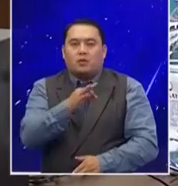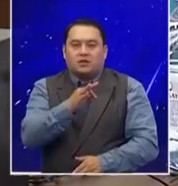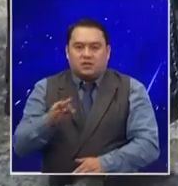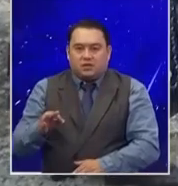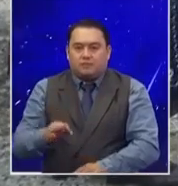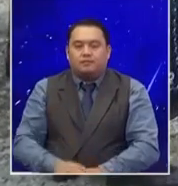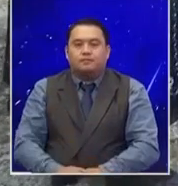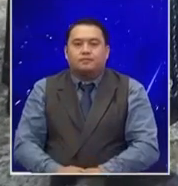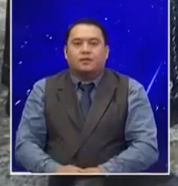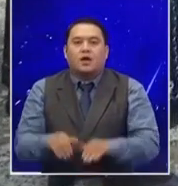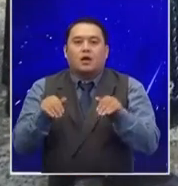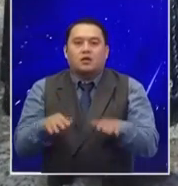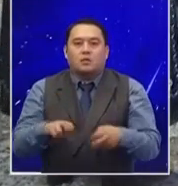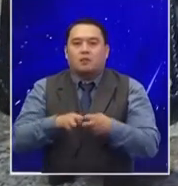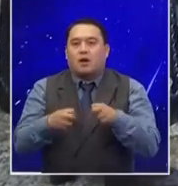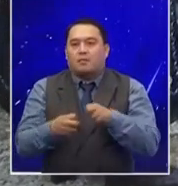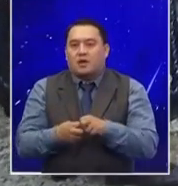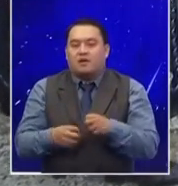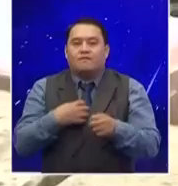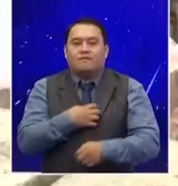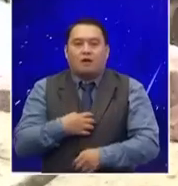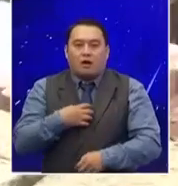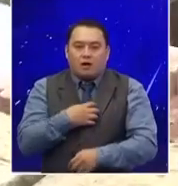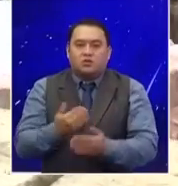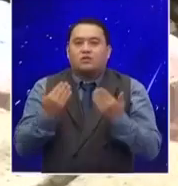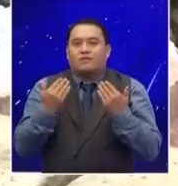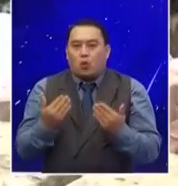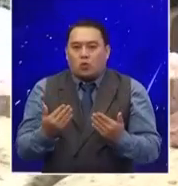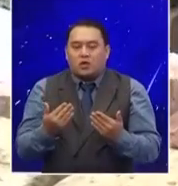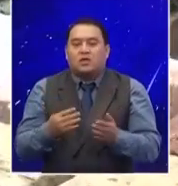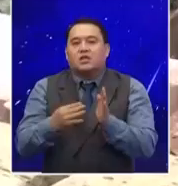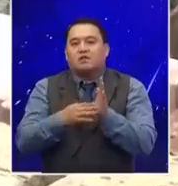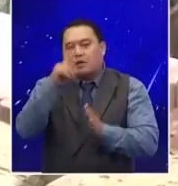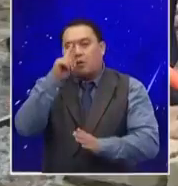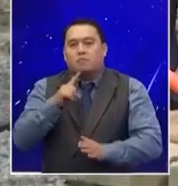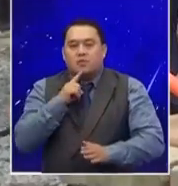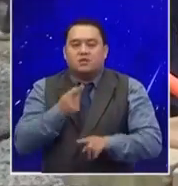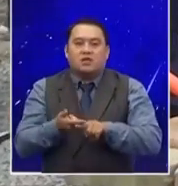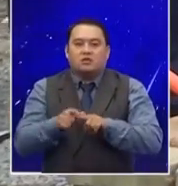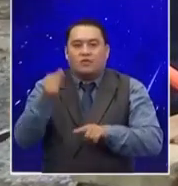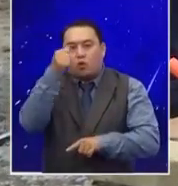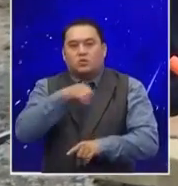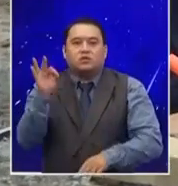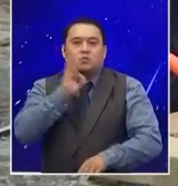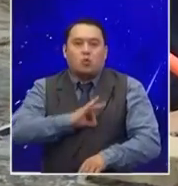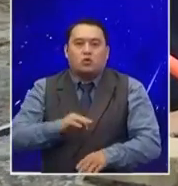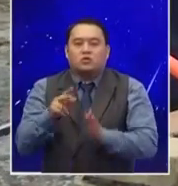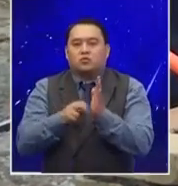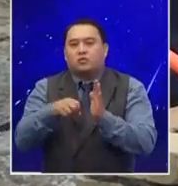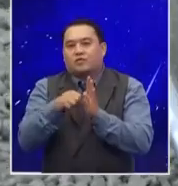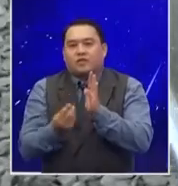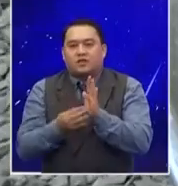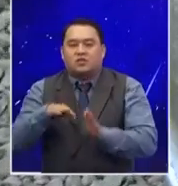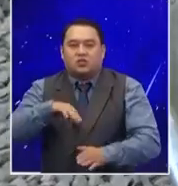34%. Решение проблемы очередности – одна из актуальных задач на сегодня. За 9 месяцев текущего года введено в эксплуатацию 712